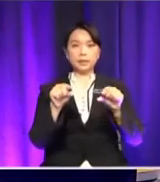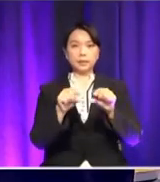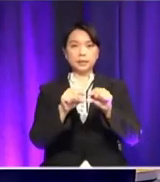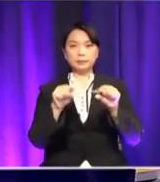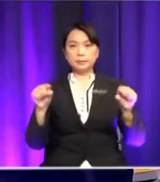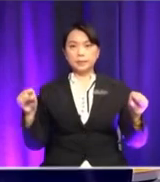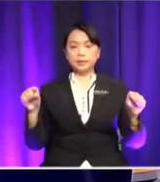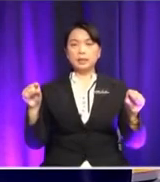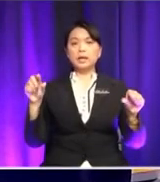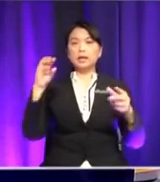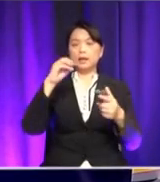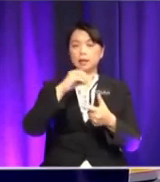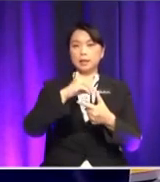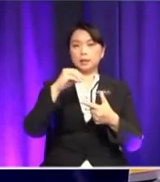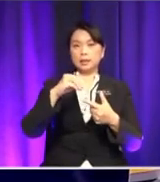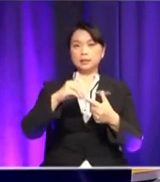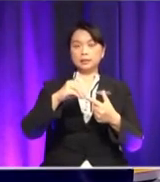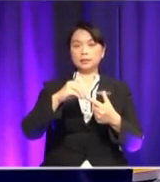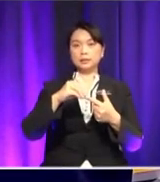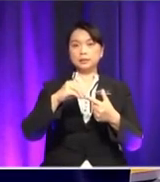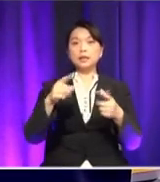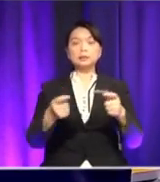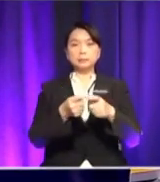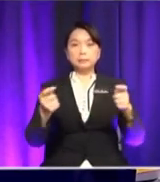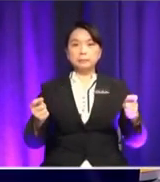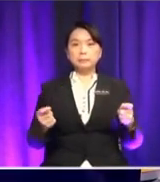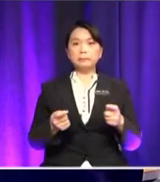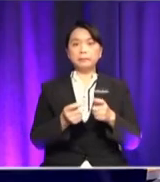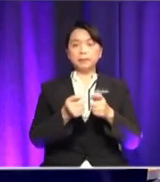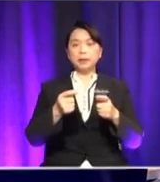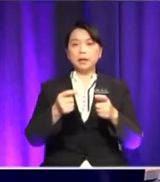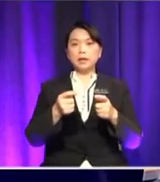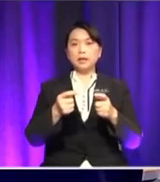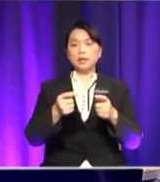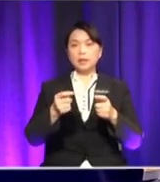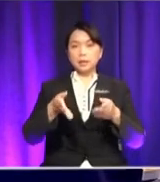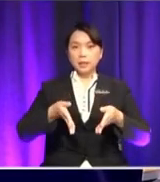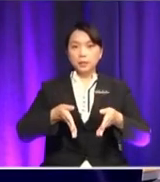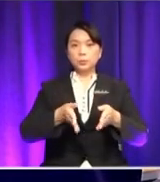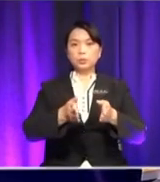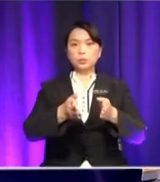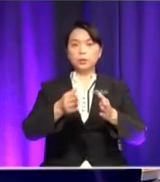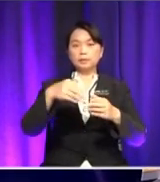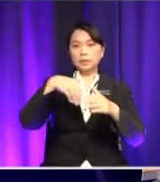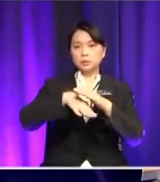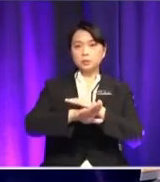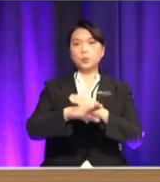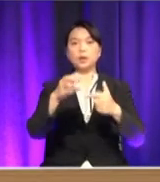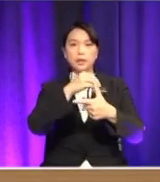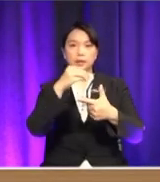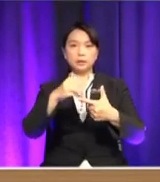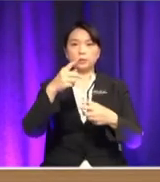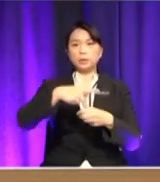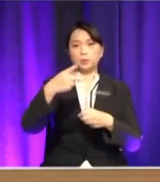gerbang ataupun as sebagai laluin laluan masuk ataupun long kedua yakni dia keadaan J